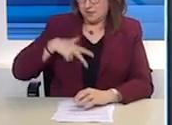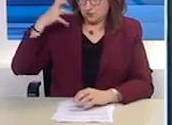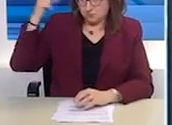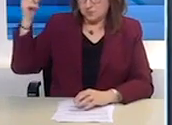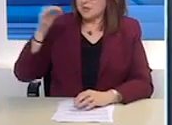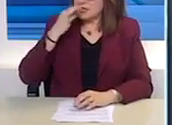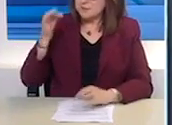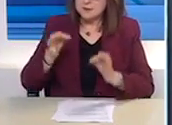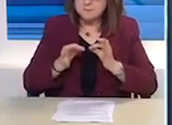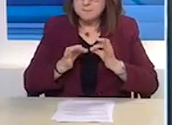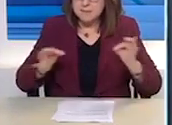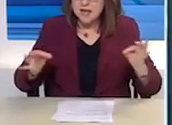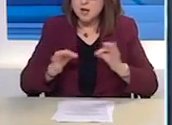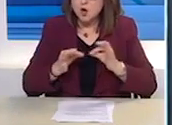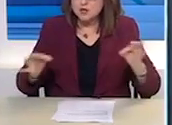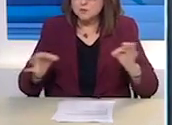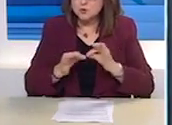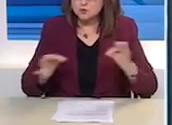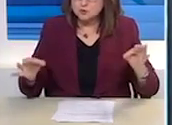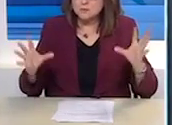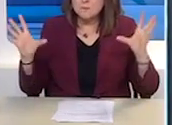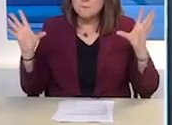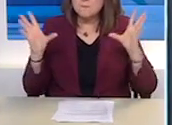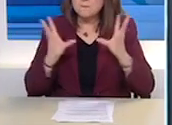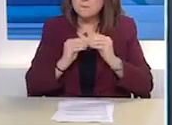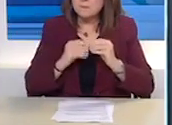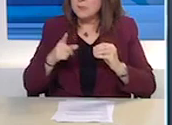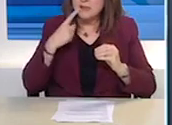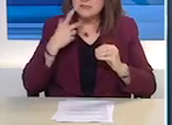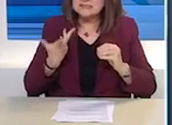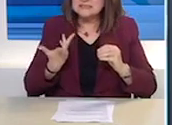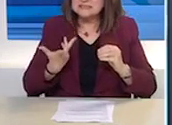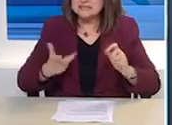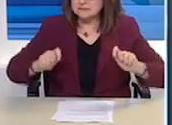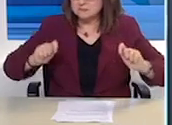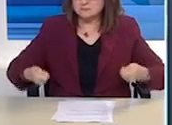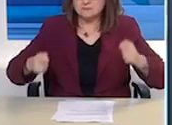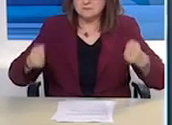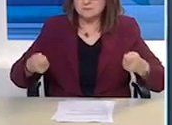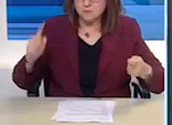μέτρα περιορισμού του lockdown. Αν κοιτάξει κανείς το μήνυμα πίσω από αυτά τα μέτρα,